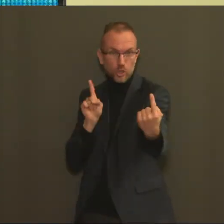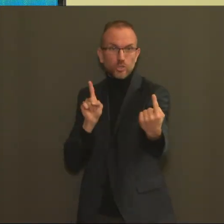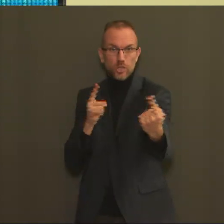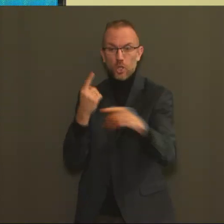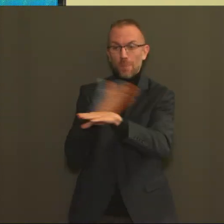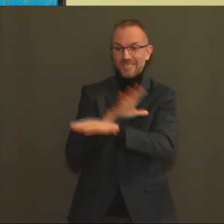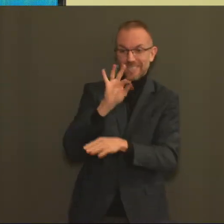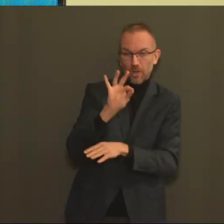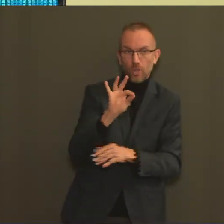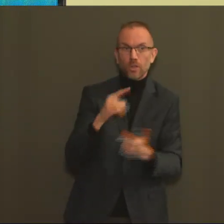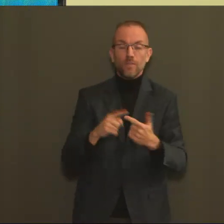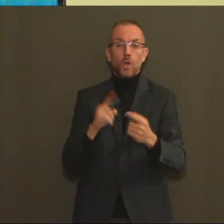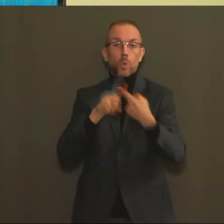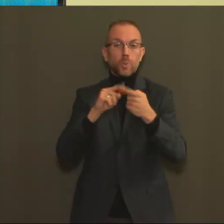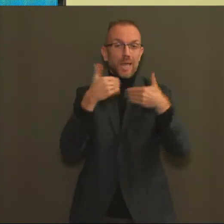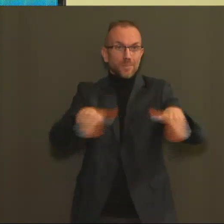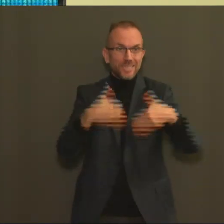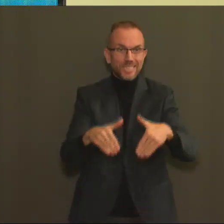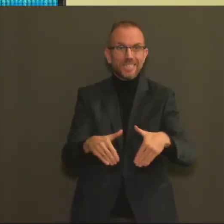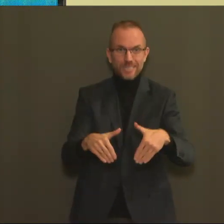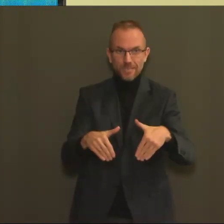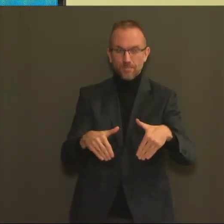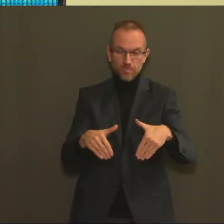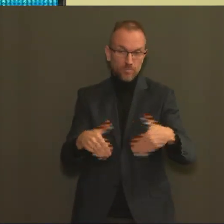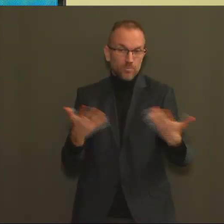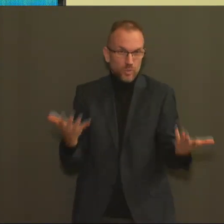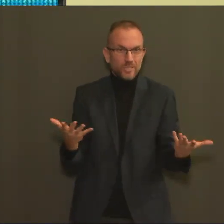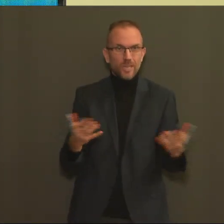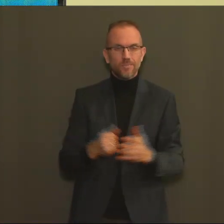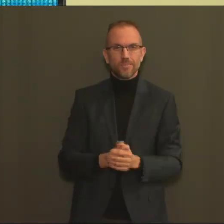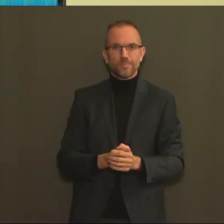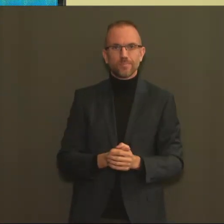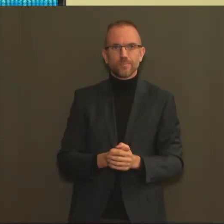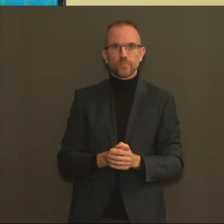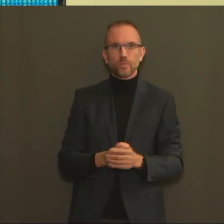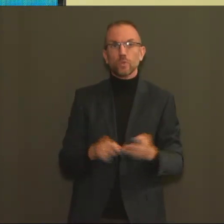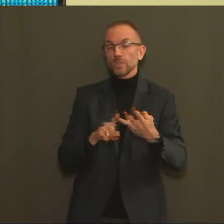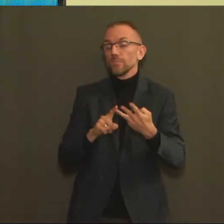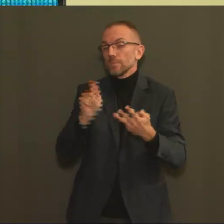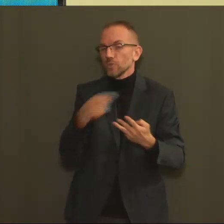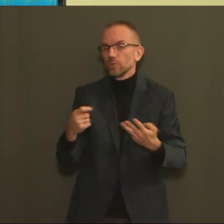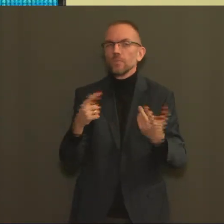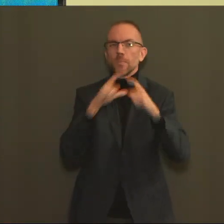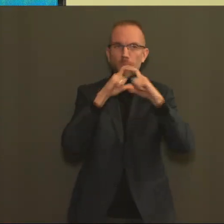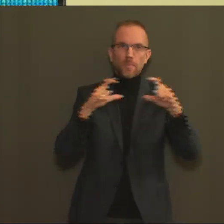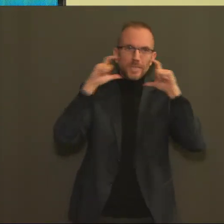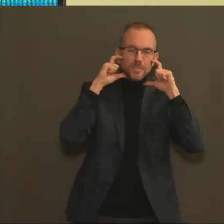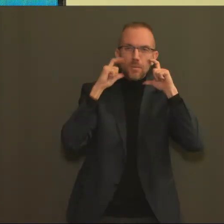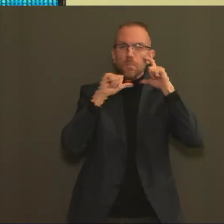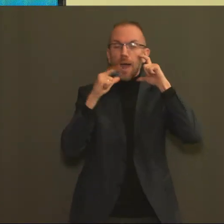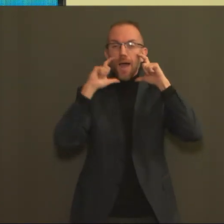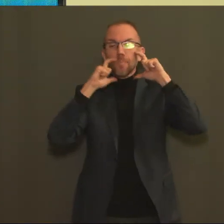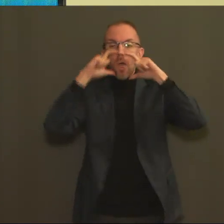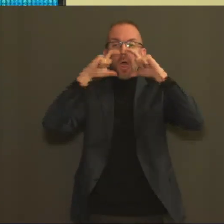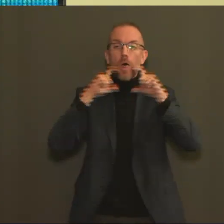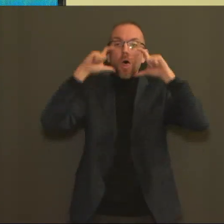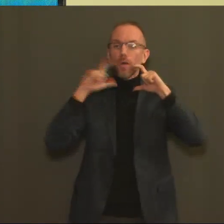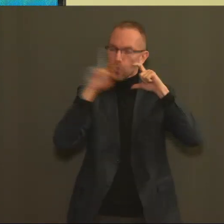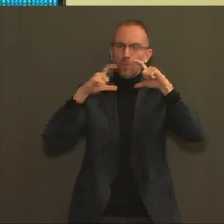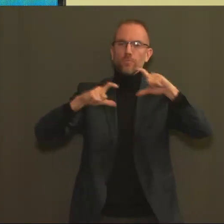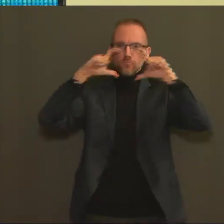limitée de contacten pas la portée audi quattro de meske ik had je voor de pulse solo